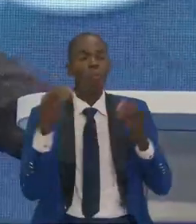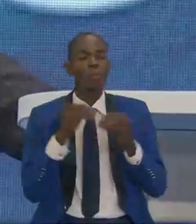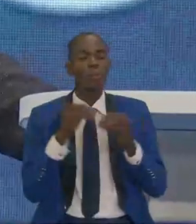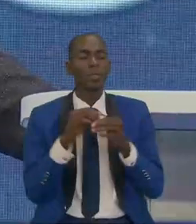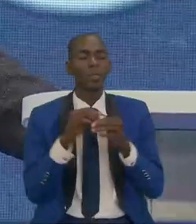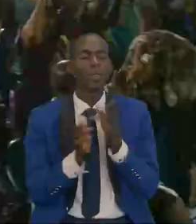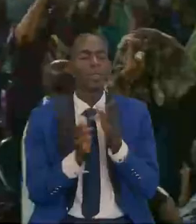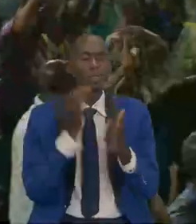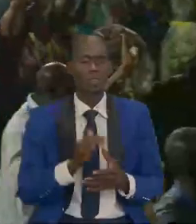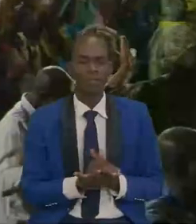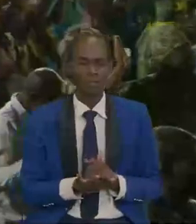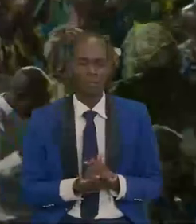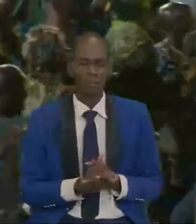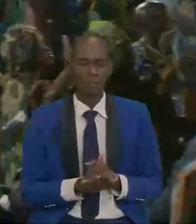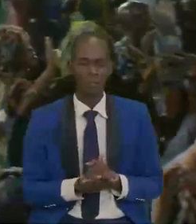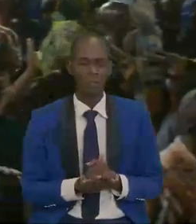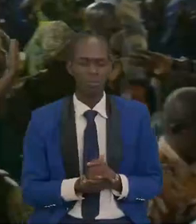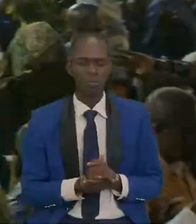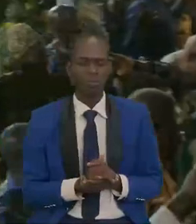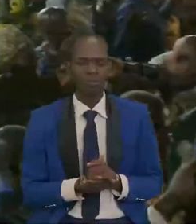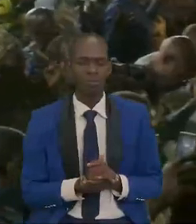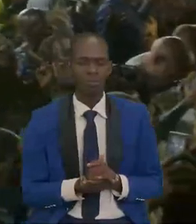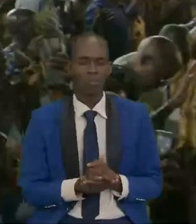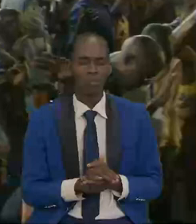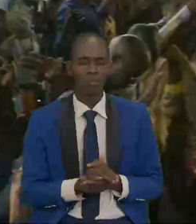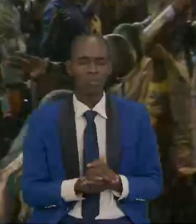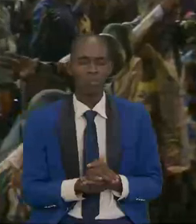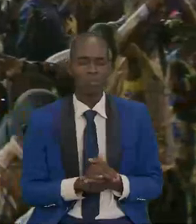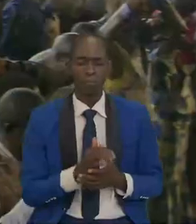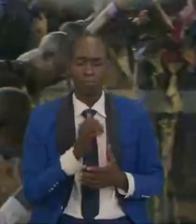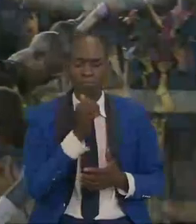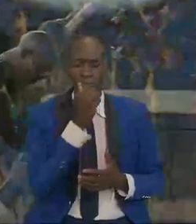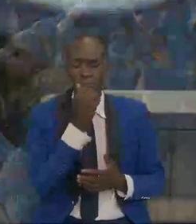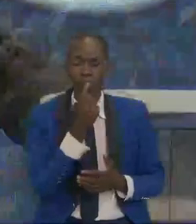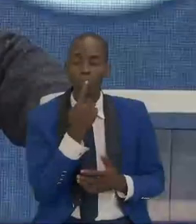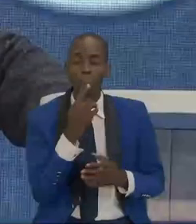Les oreilles sourdes, ouvrez-vous